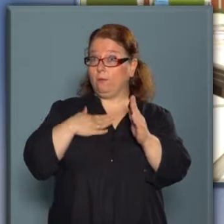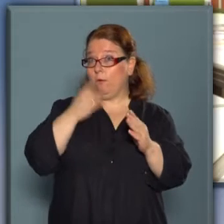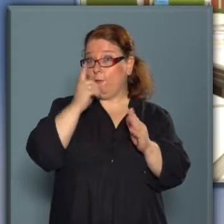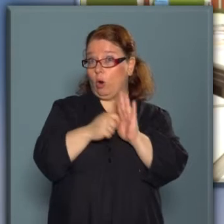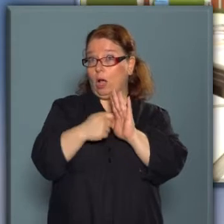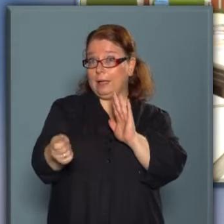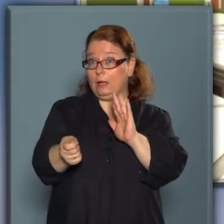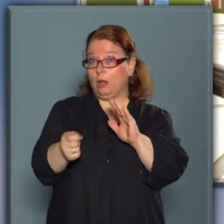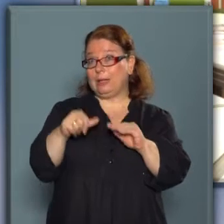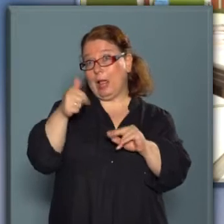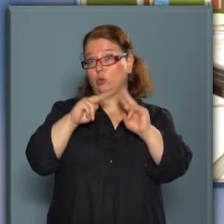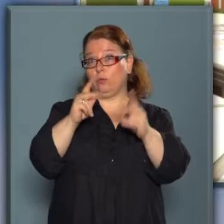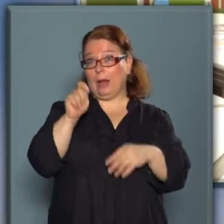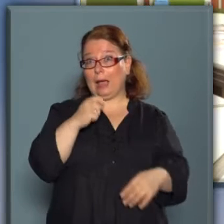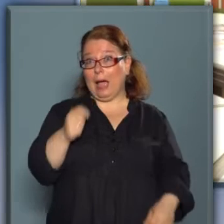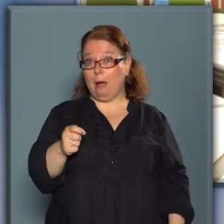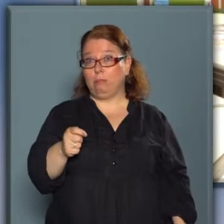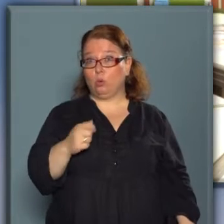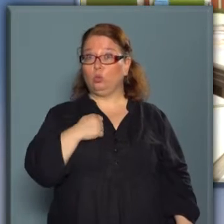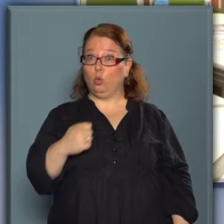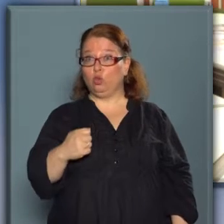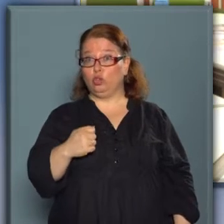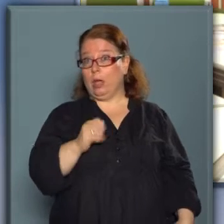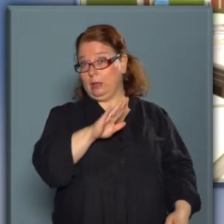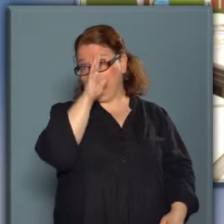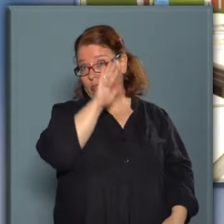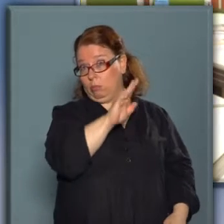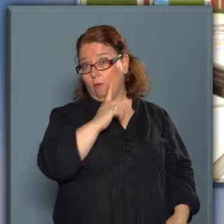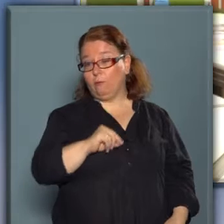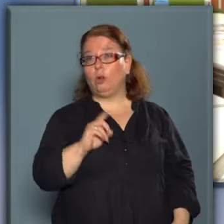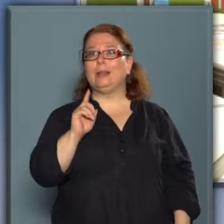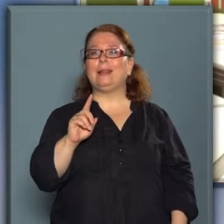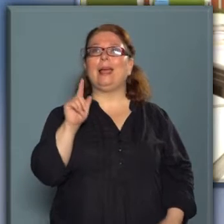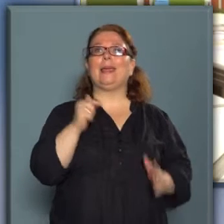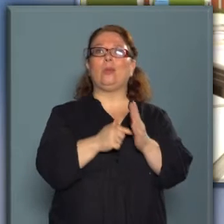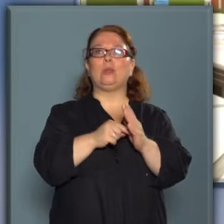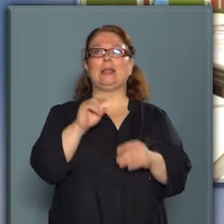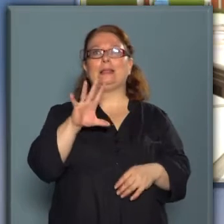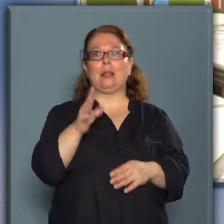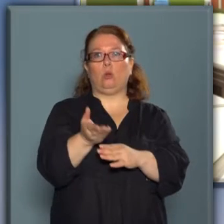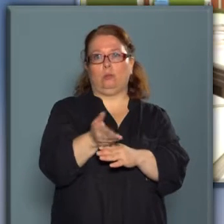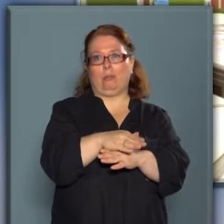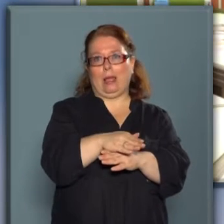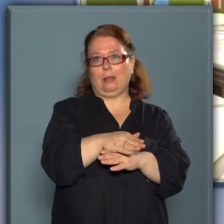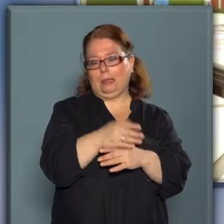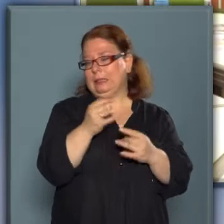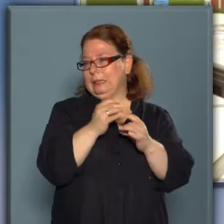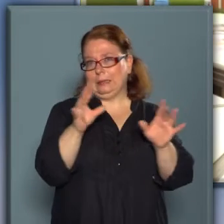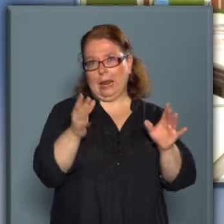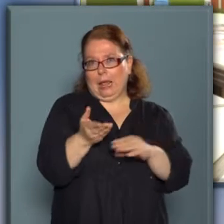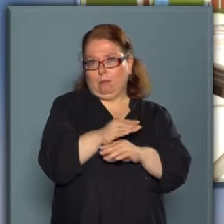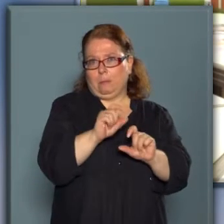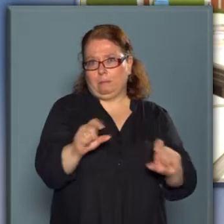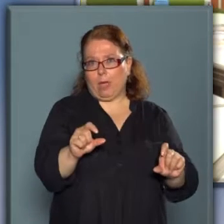szeretett volna kiadni az első világháború hőseiről, azonban a 2015-ben bekövetkezett hirtelen